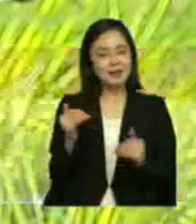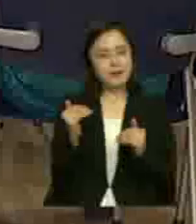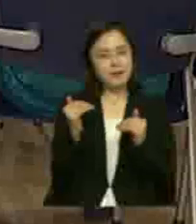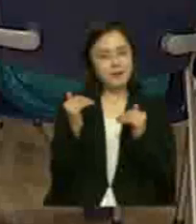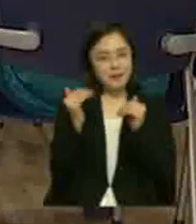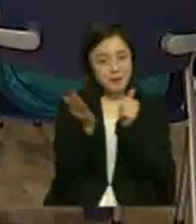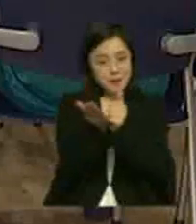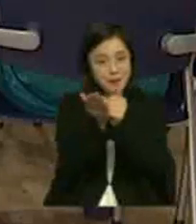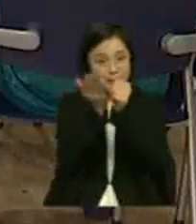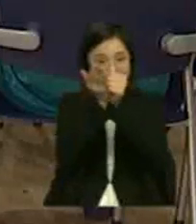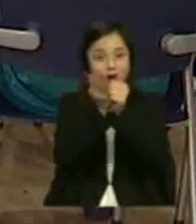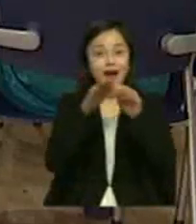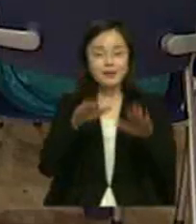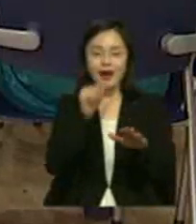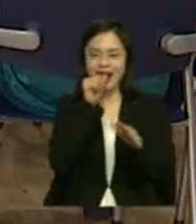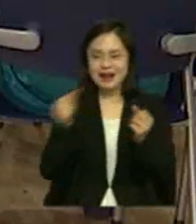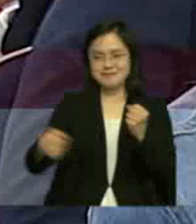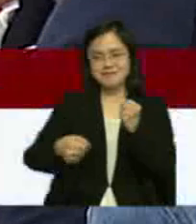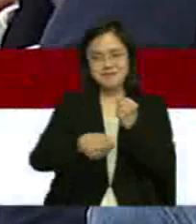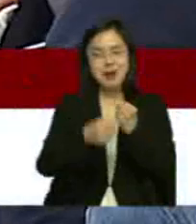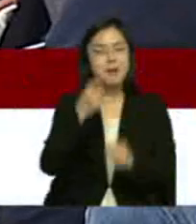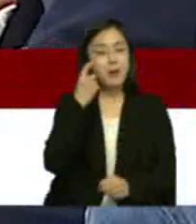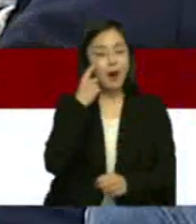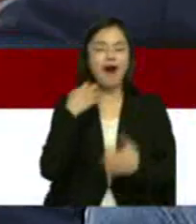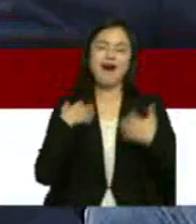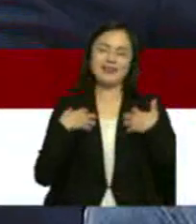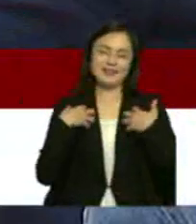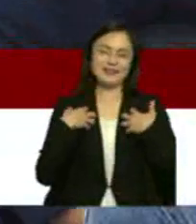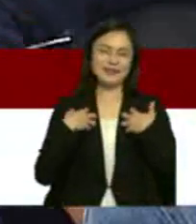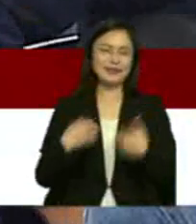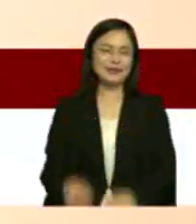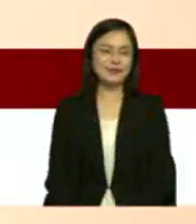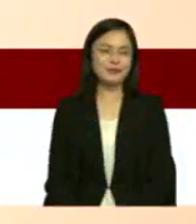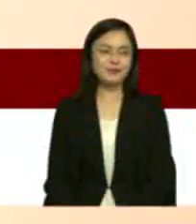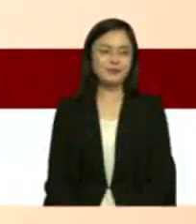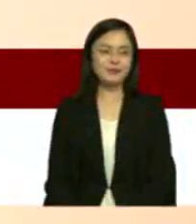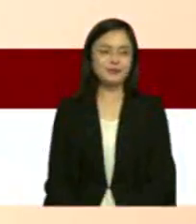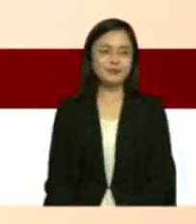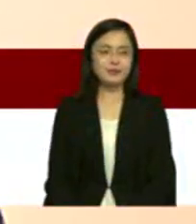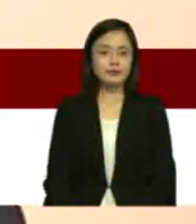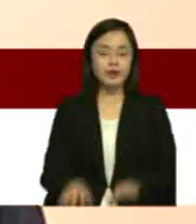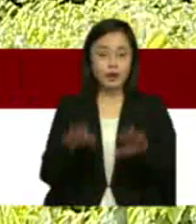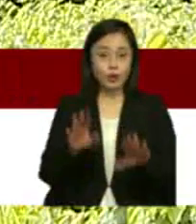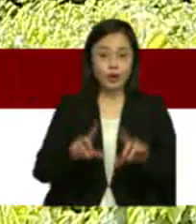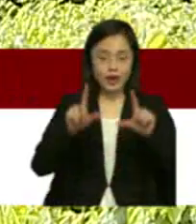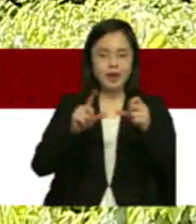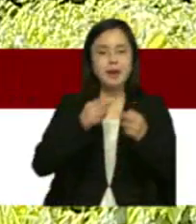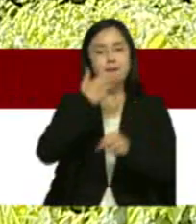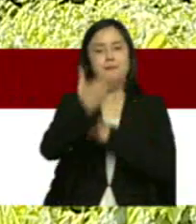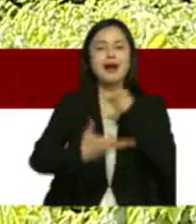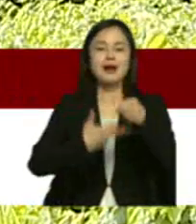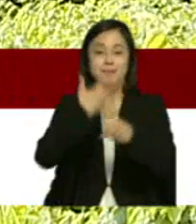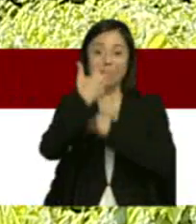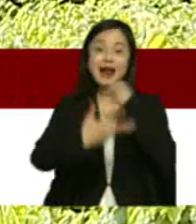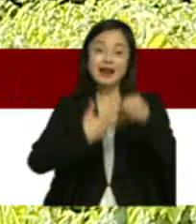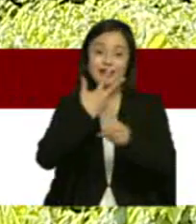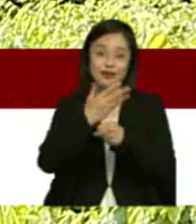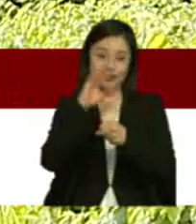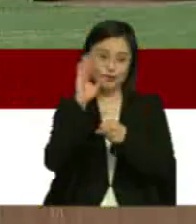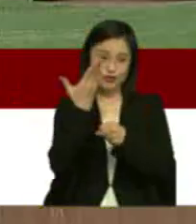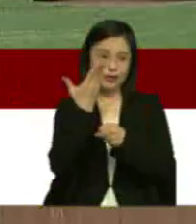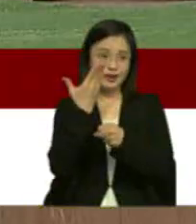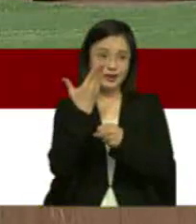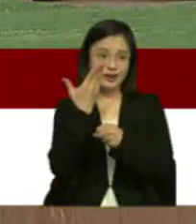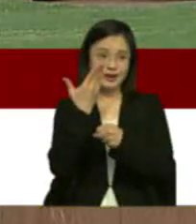좋았어요. 방위습지가 학생들에게 생태학습의 장이 된 지 올해로 8년째입니다. 지난 2011년